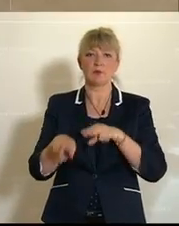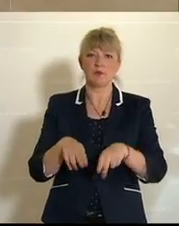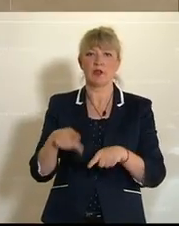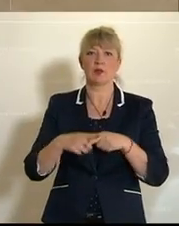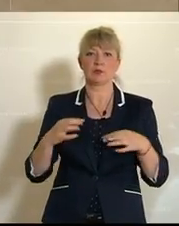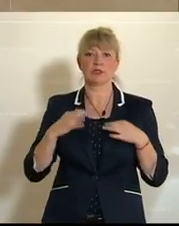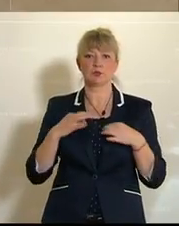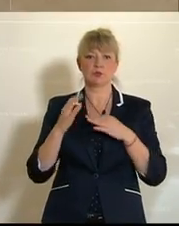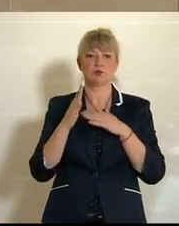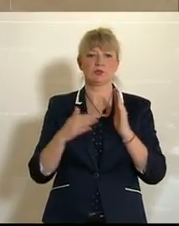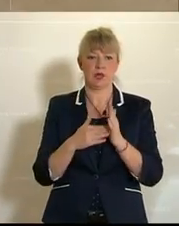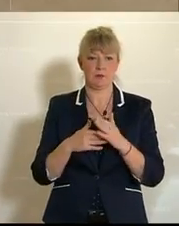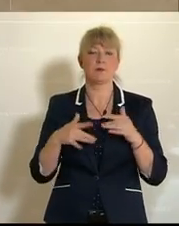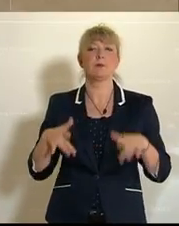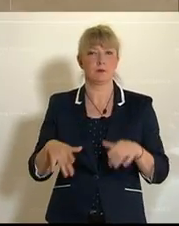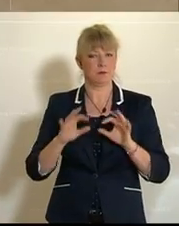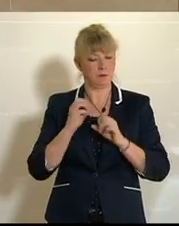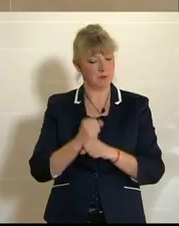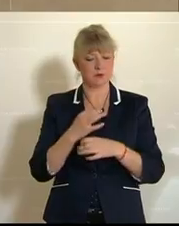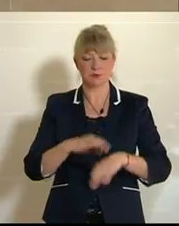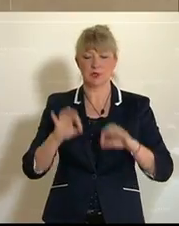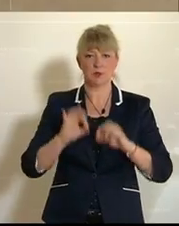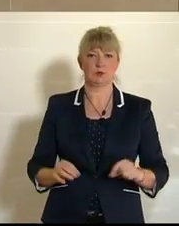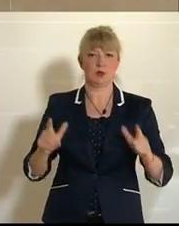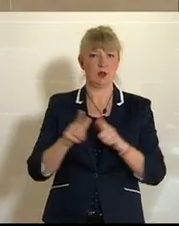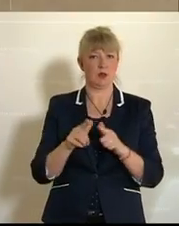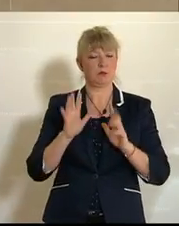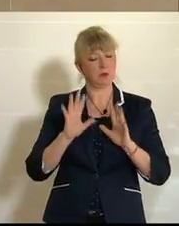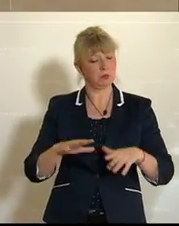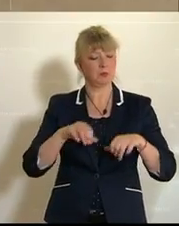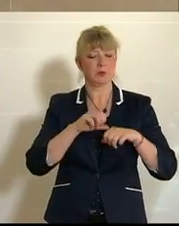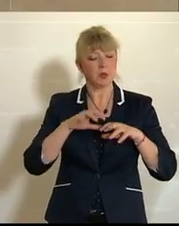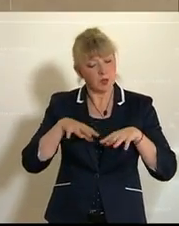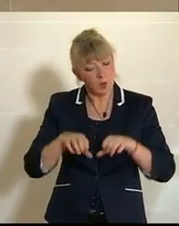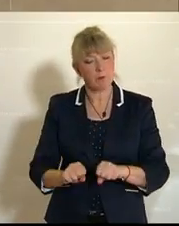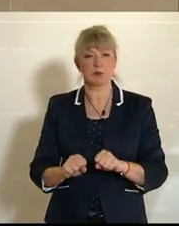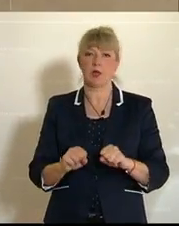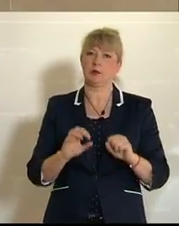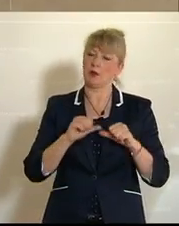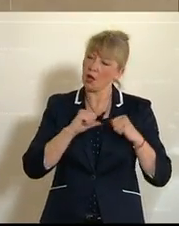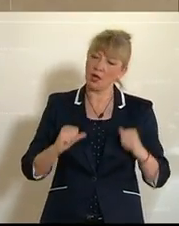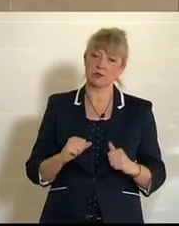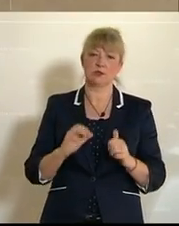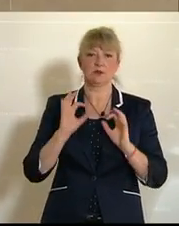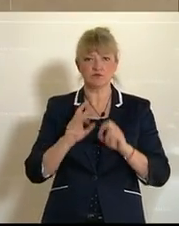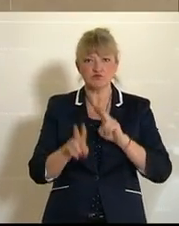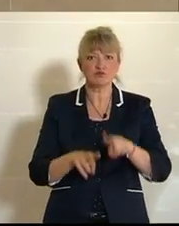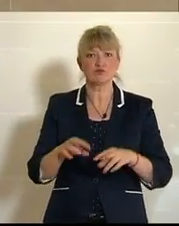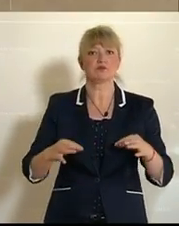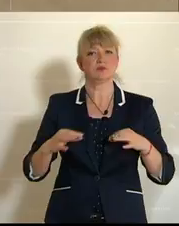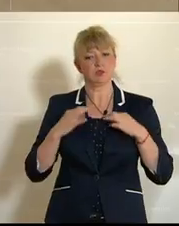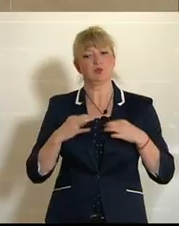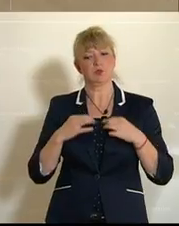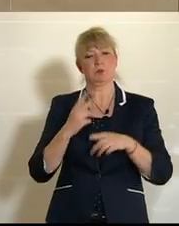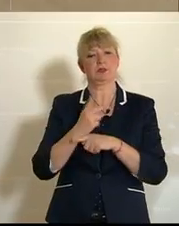im Gesundheitssystem leisten höchst kompetent und sehr herzlich einen großen Anteil bei der Gesundung der Patienten, jeden Tag im